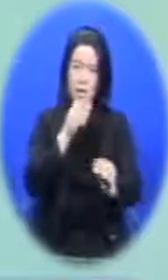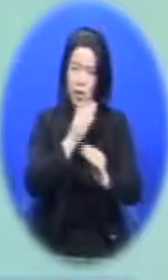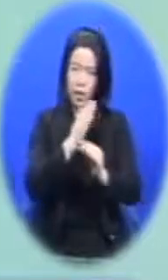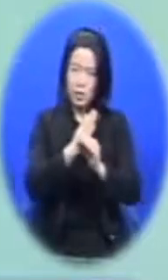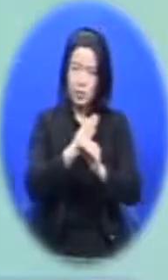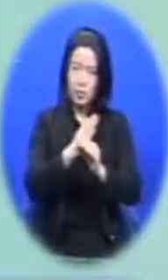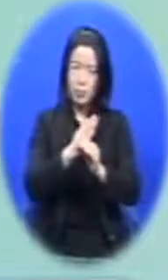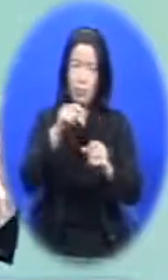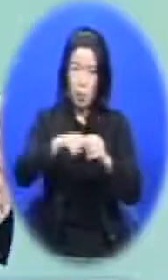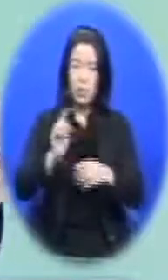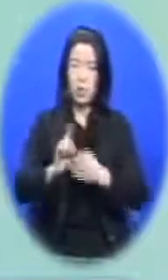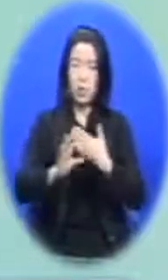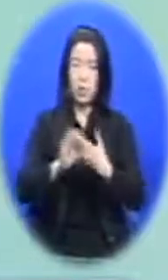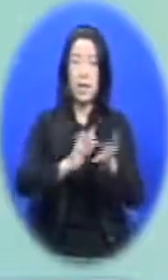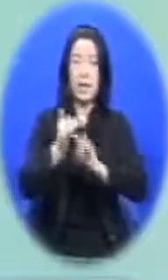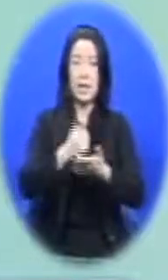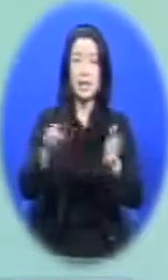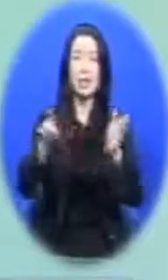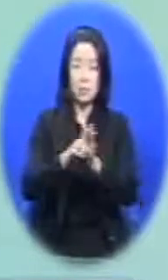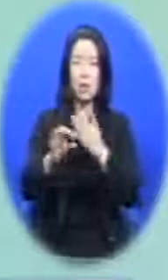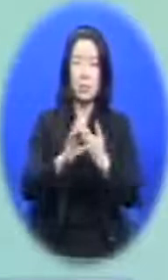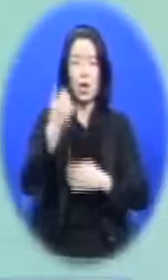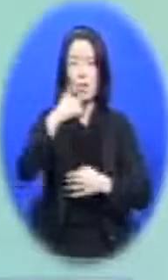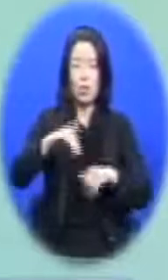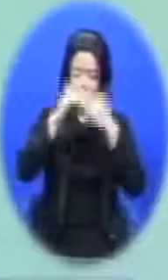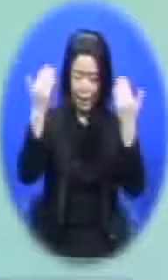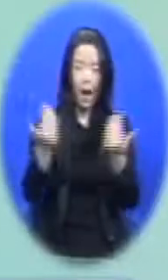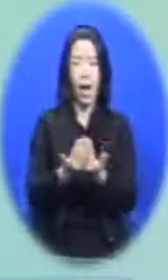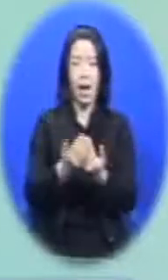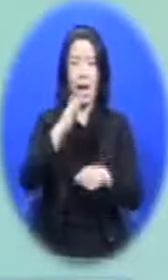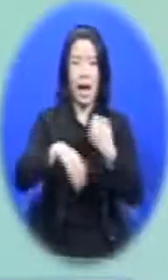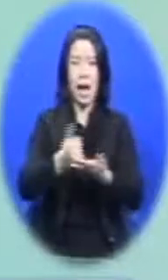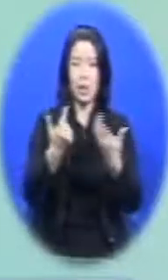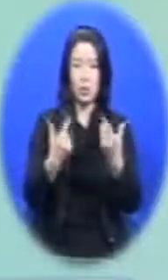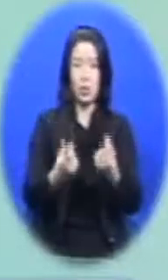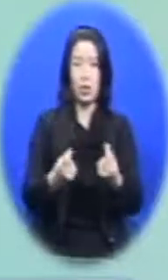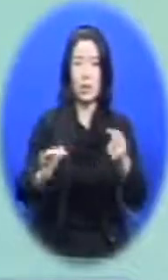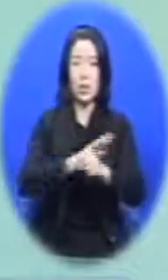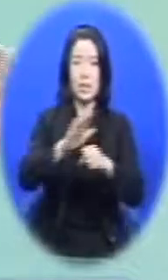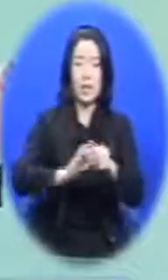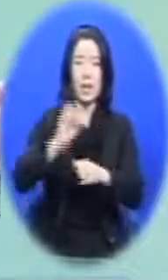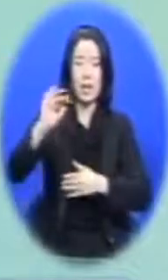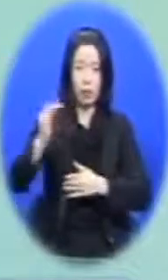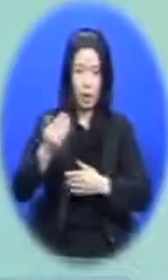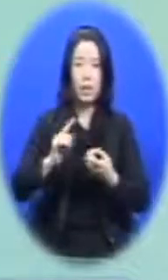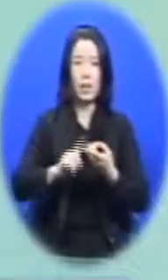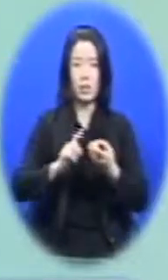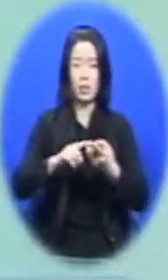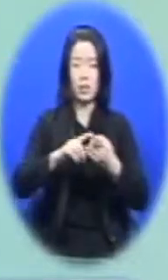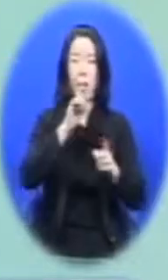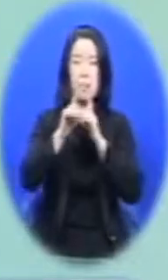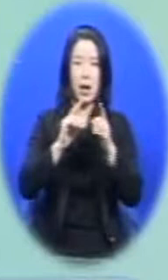의도는 예수를 믿으면 다, 누구나 다 하나님처럼 사랑하게 된다는 것을